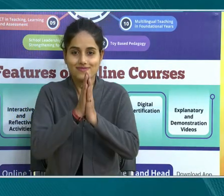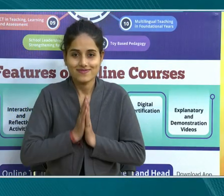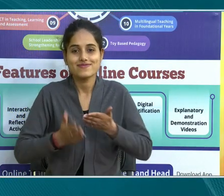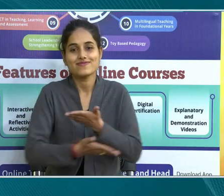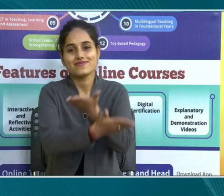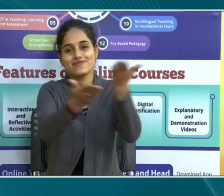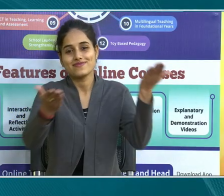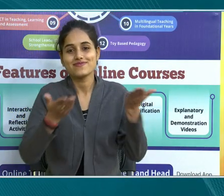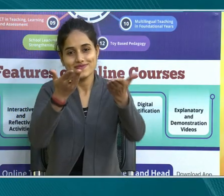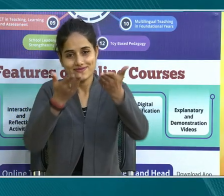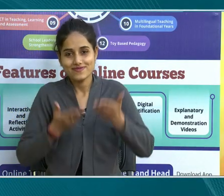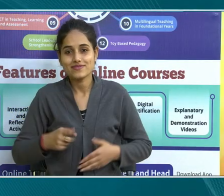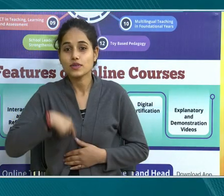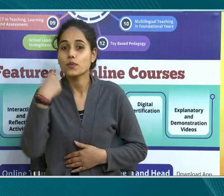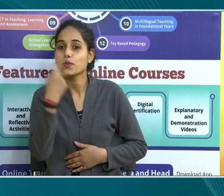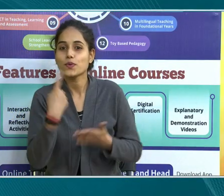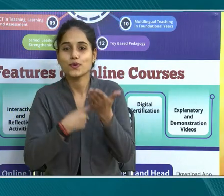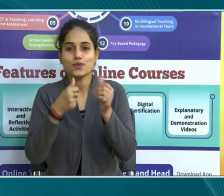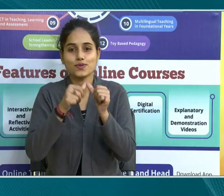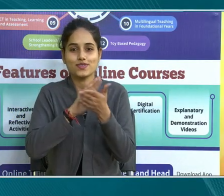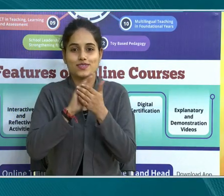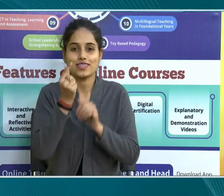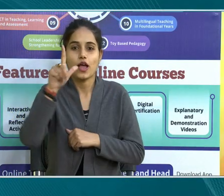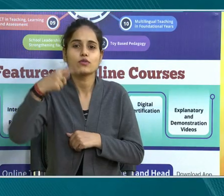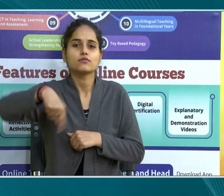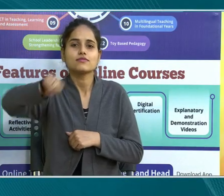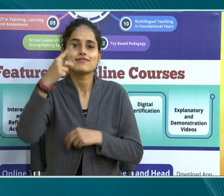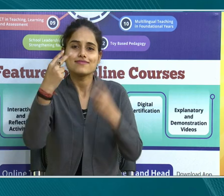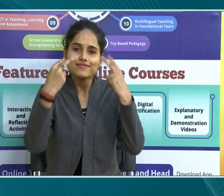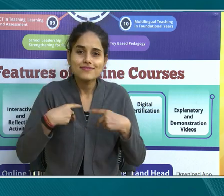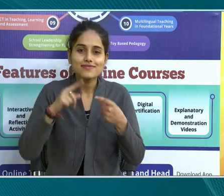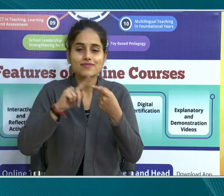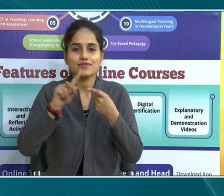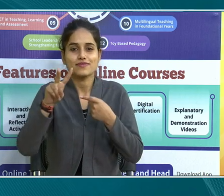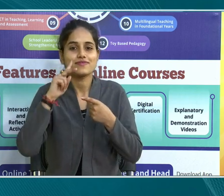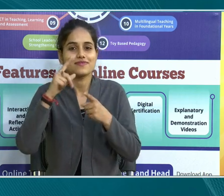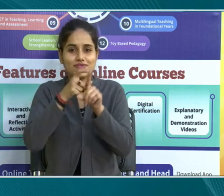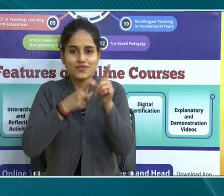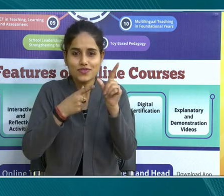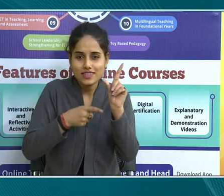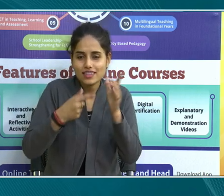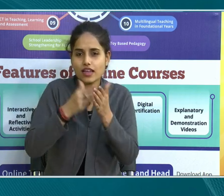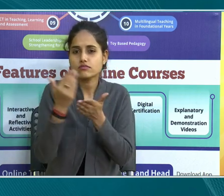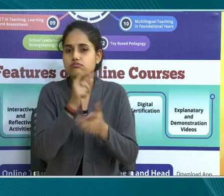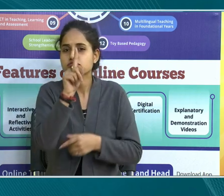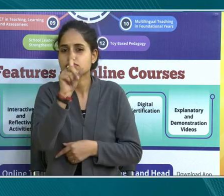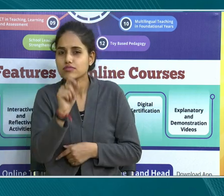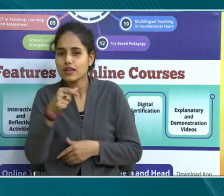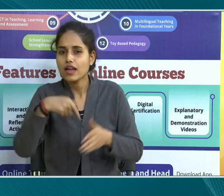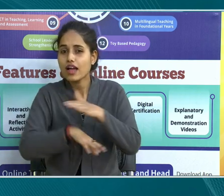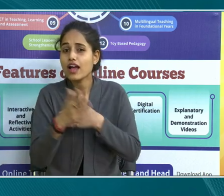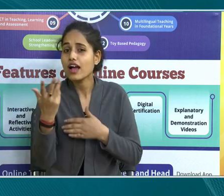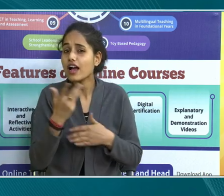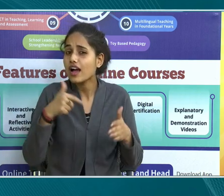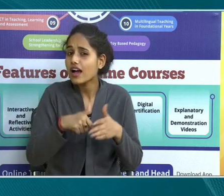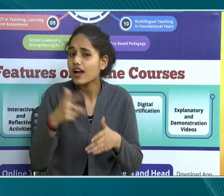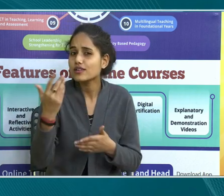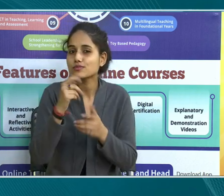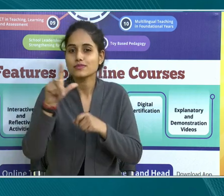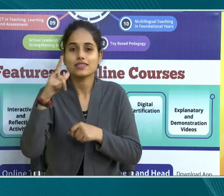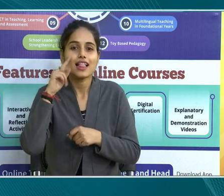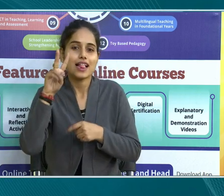नमस्कार आप सभी का स्वागत है मैं हूँ राहुल और आप देख रहे हैं इविद्या चैनल चैनल नंबर दस पर हम हाजर हैं लेकर अपनी आज की